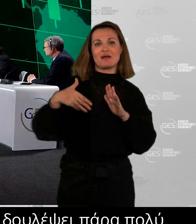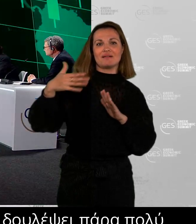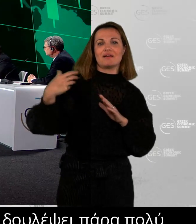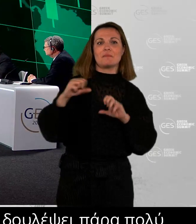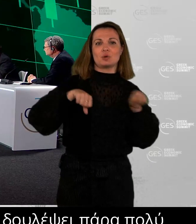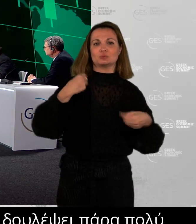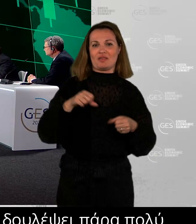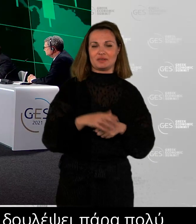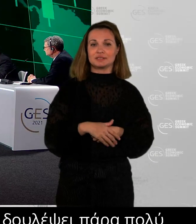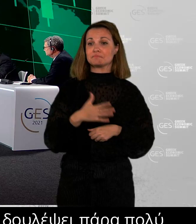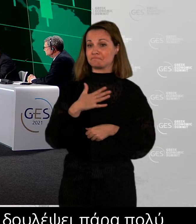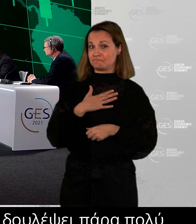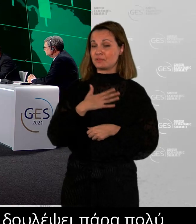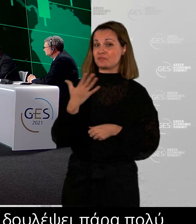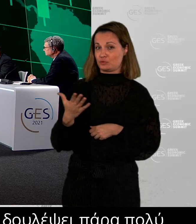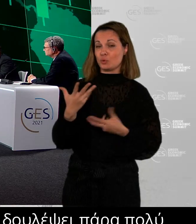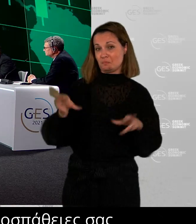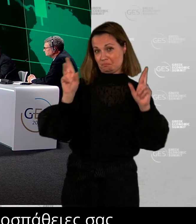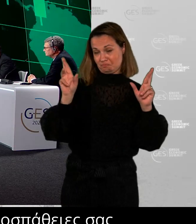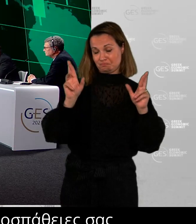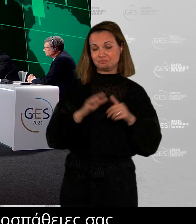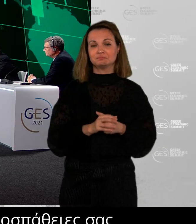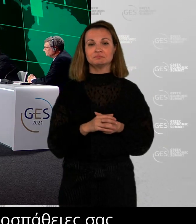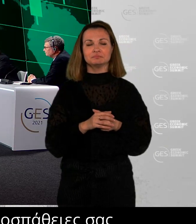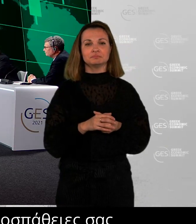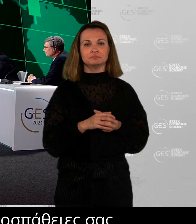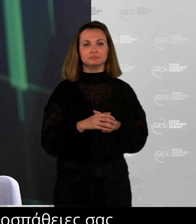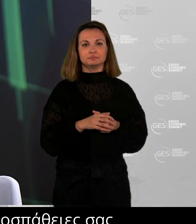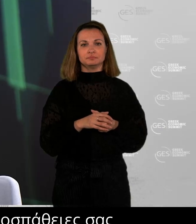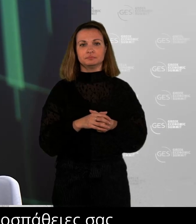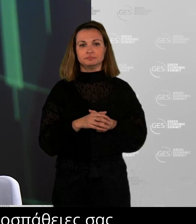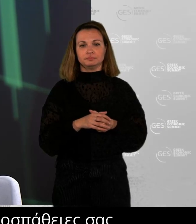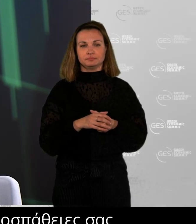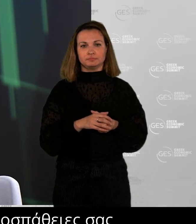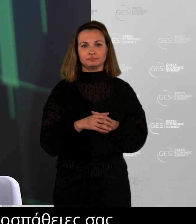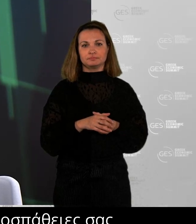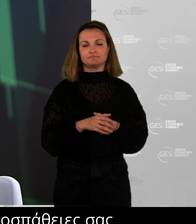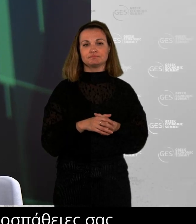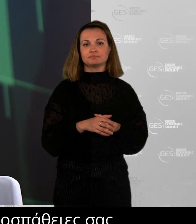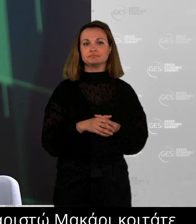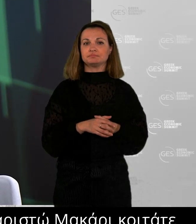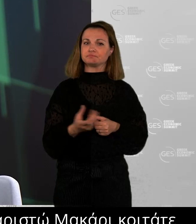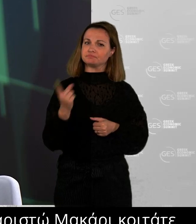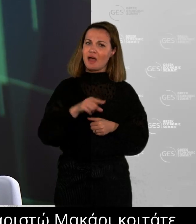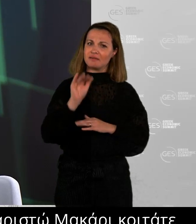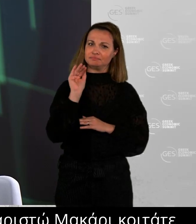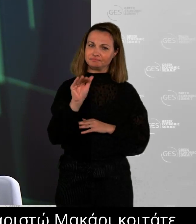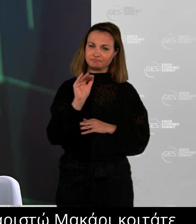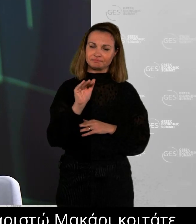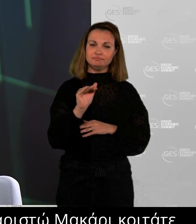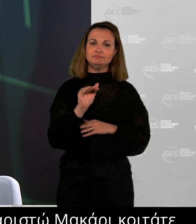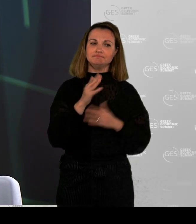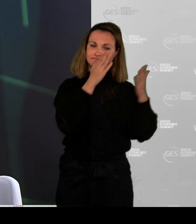Σας ευχαριστώ. Μακάρι. Πάλι μακάρι. Λοιπόν, άλλη μια δύσκολη ερώτηση. Κύριε Ταραντήλη και μετά κύριε Νούνεση, αν